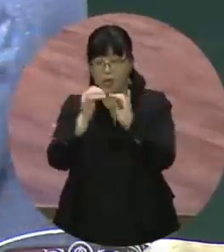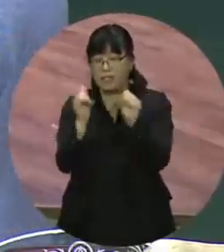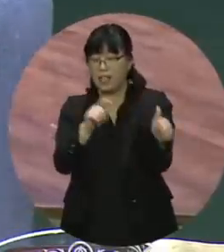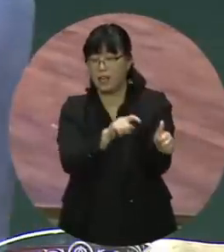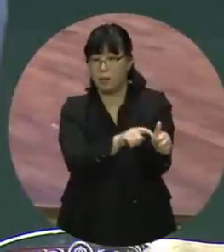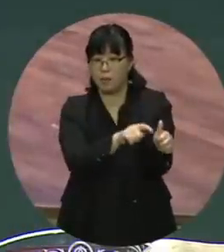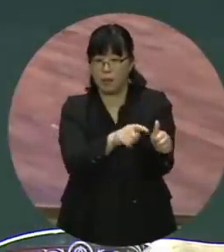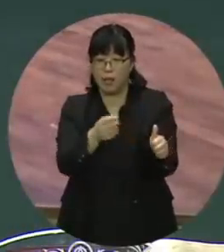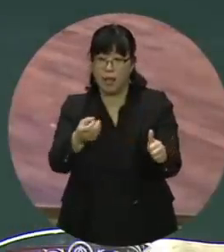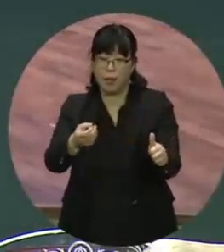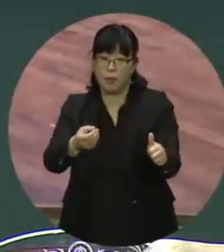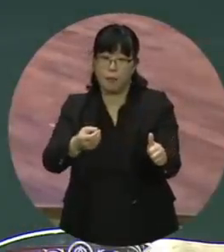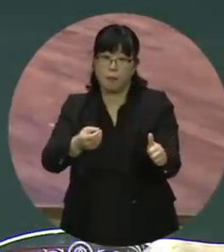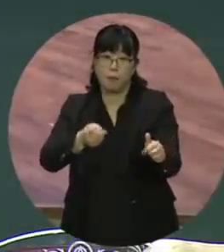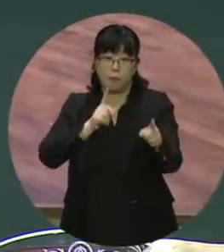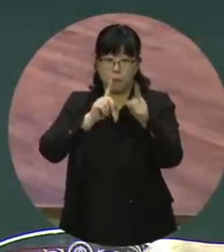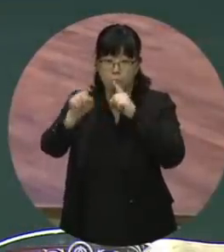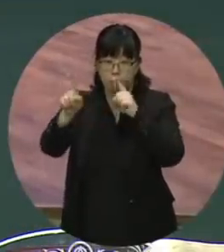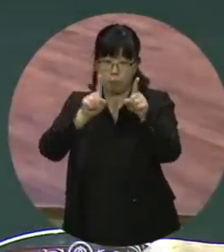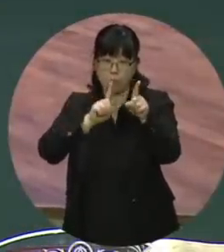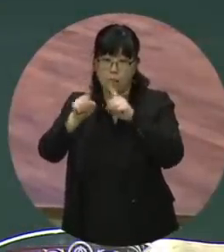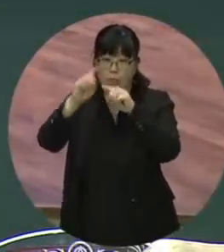계시에 그랬어요.